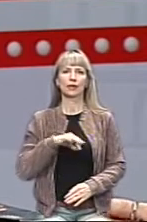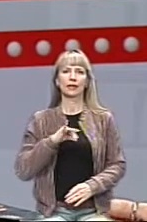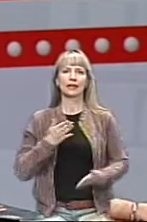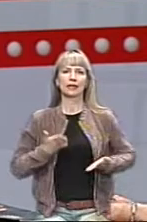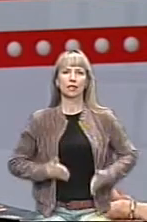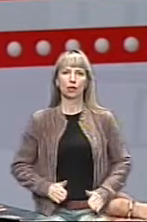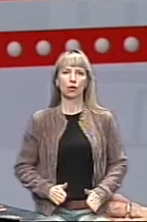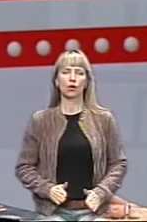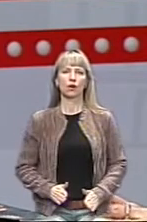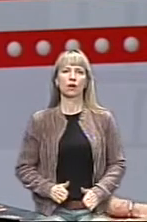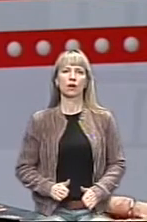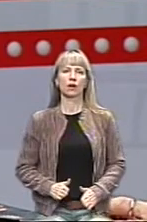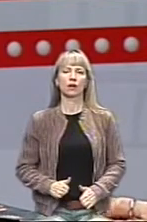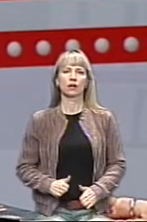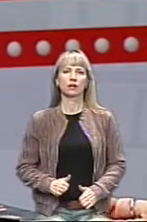тіло.